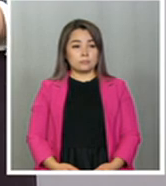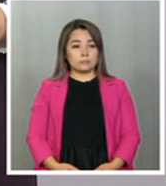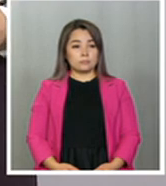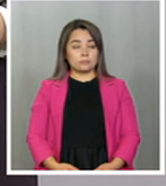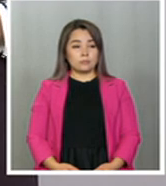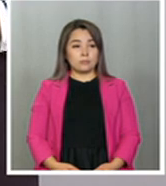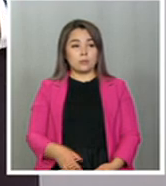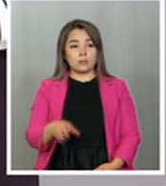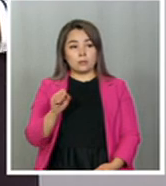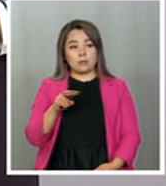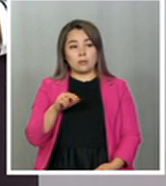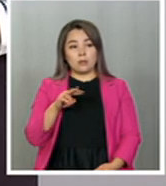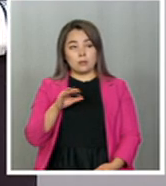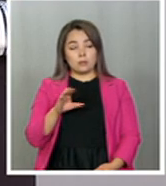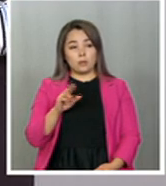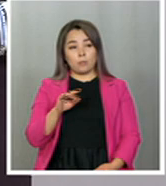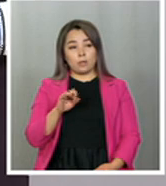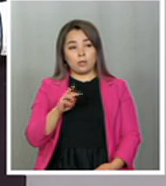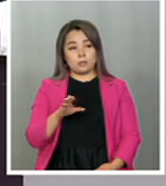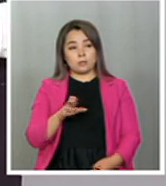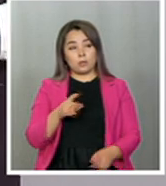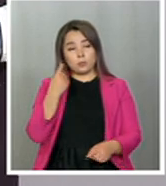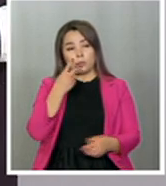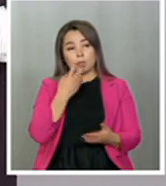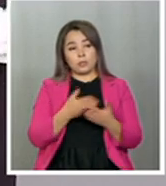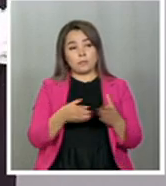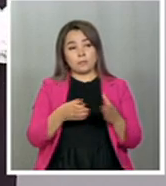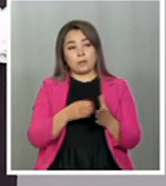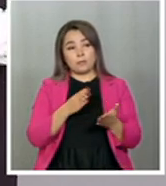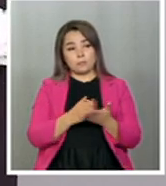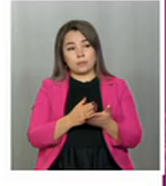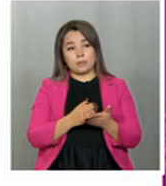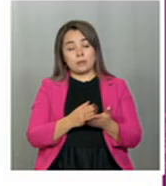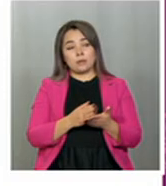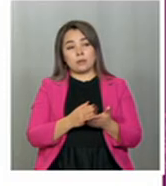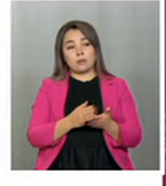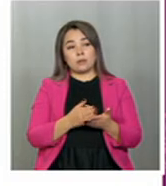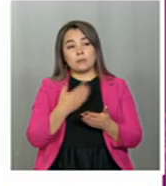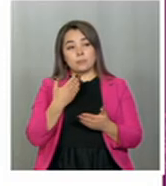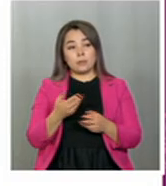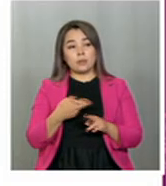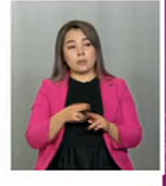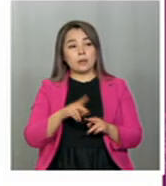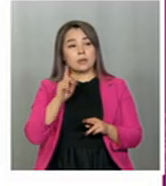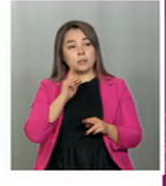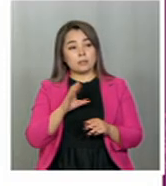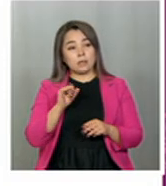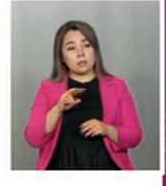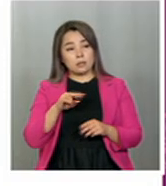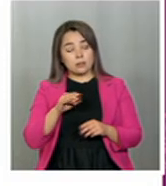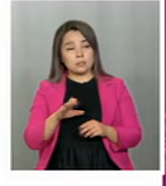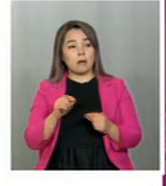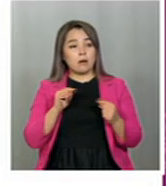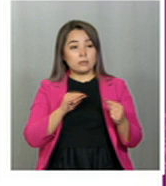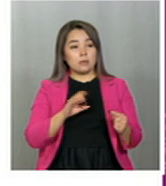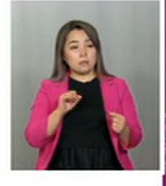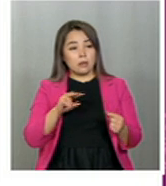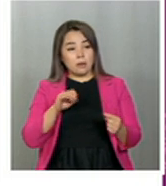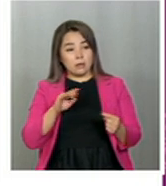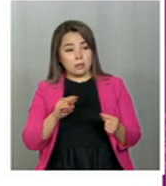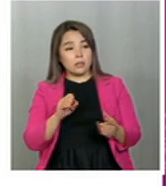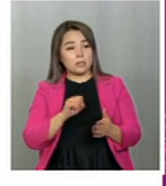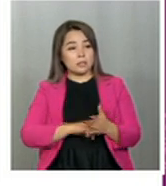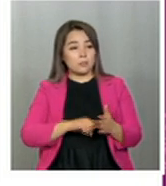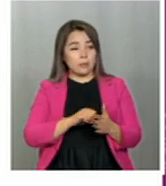Салалас құрмалас сөйлемнің түрлері. Салалас құрмалас сөйлемдер ыңғайлас салалас, қарсылықты салалас,